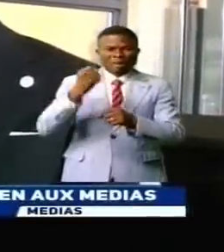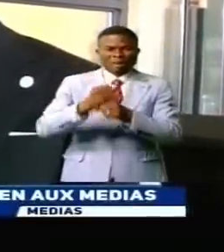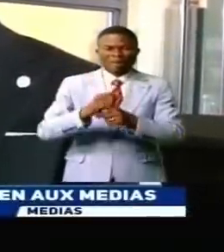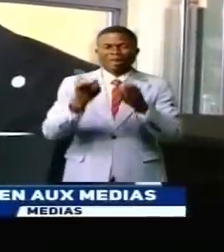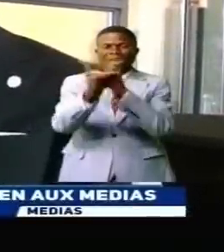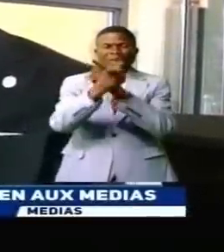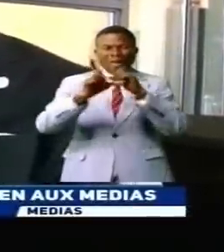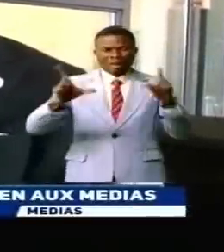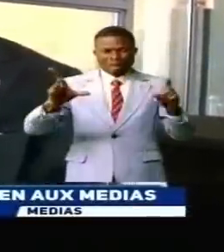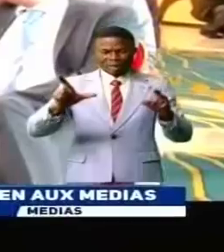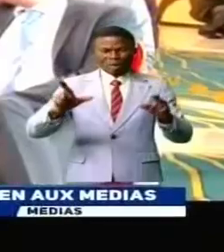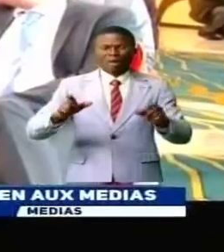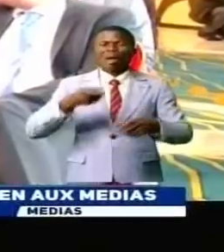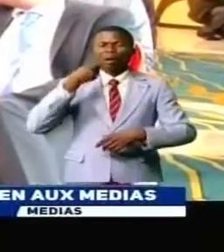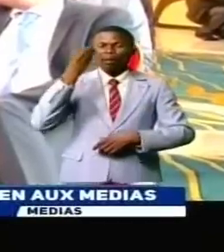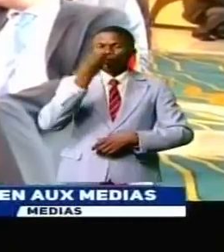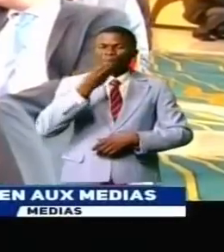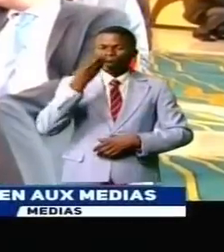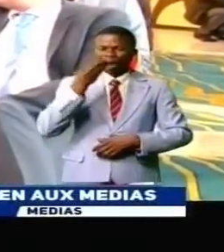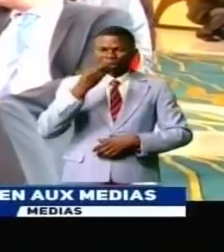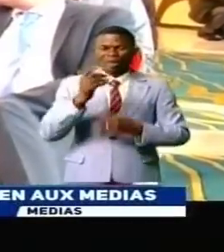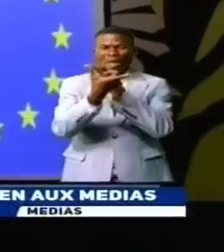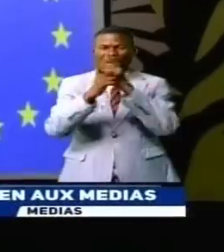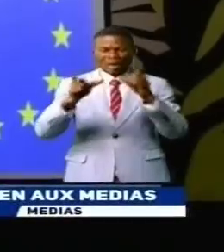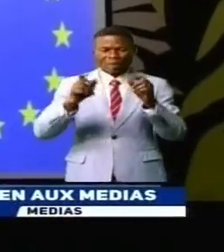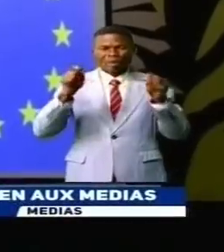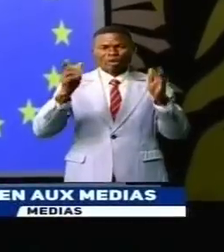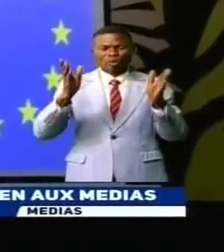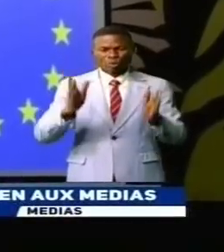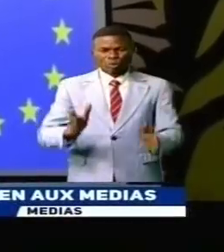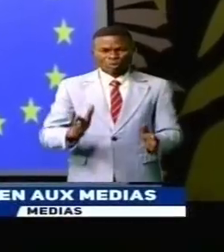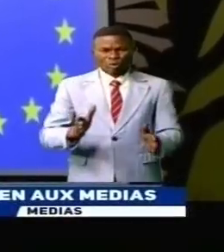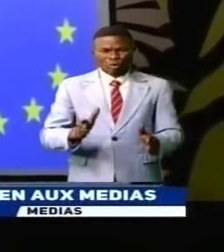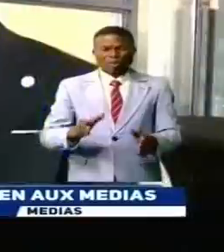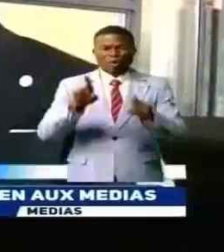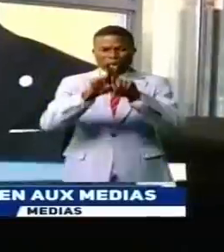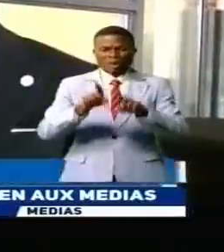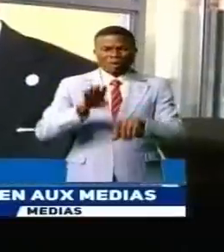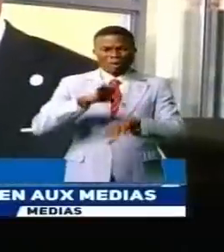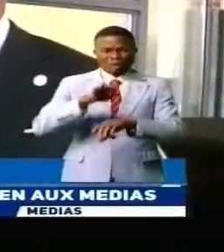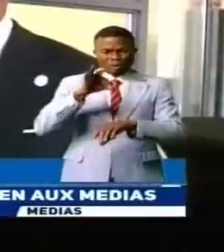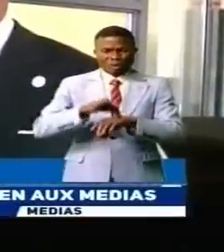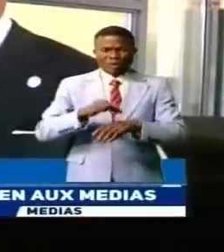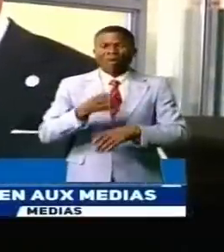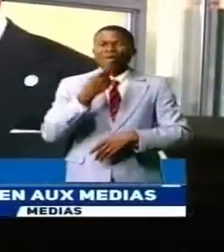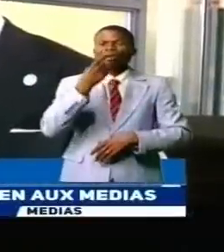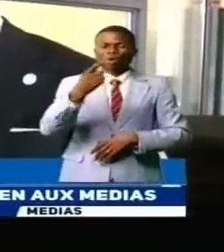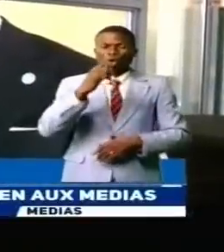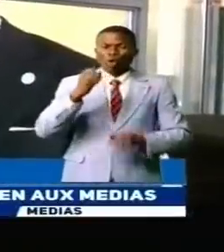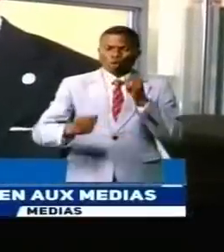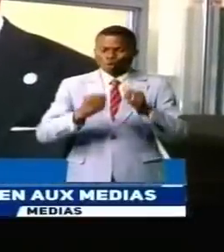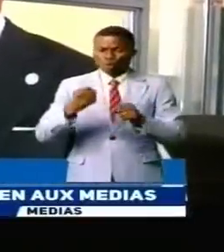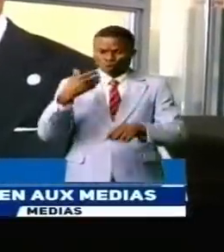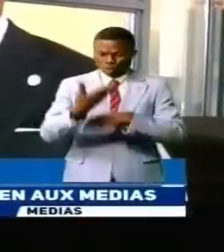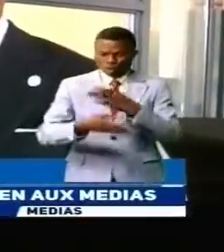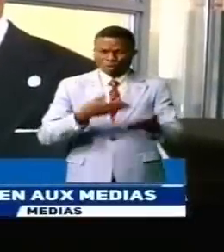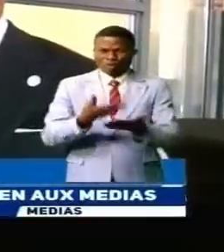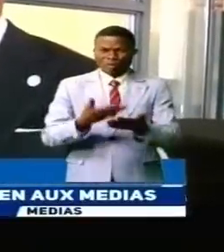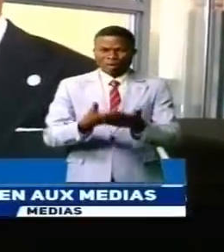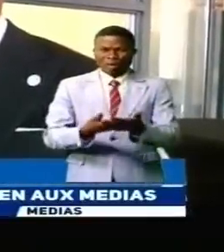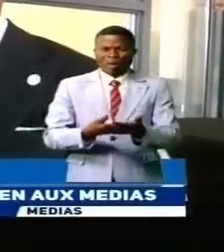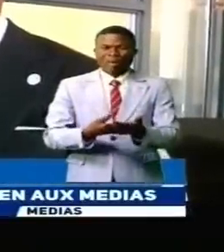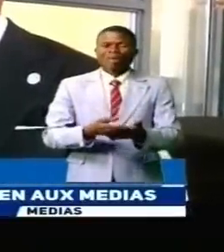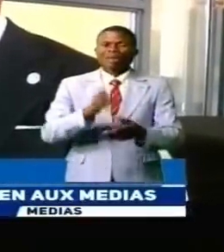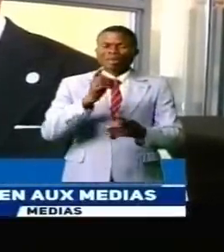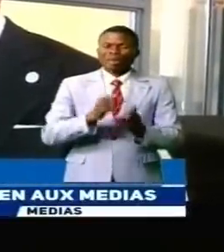liberté d'expression à travers notamment la liberté de presse. Mais j'ai eu aussi l'occasion de rappeler les efforts que nous faisons sous, bien évidemment,